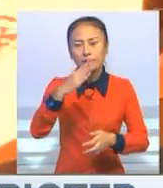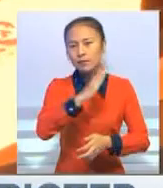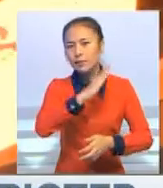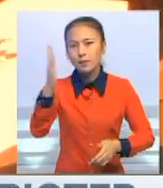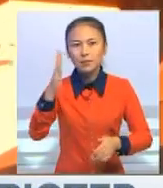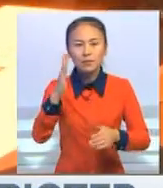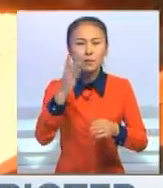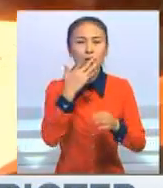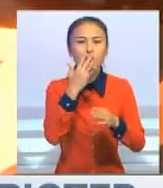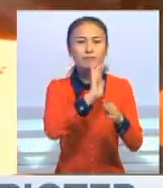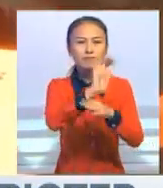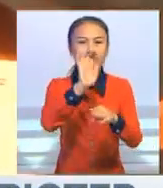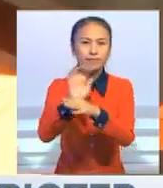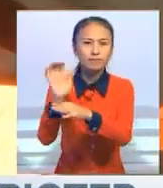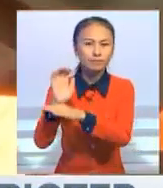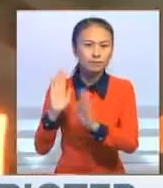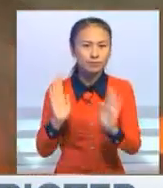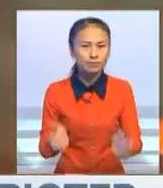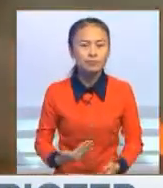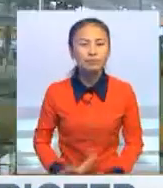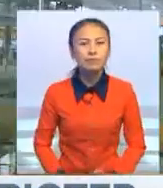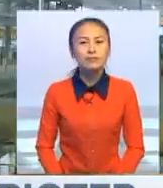экспортталады.